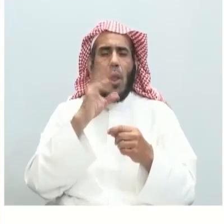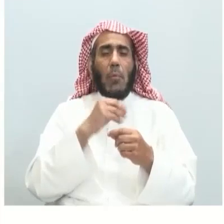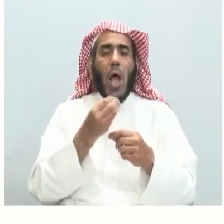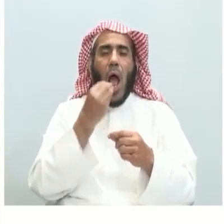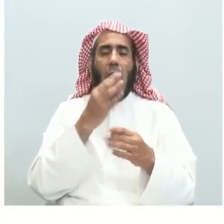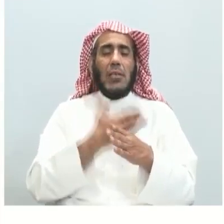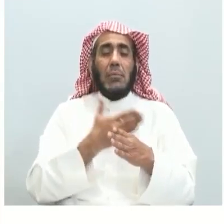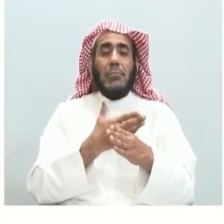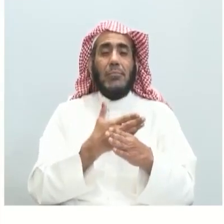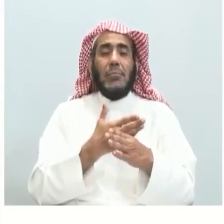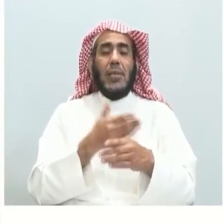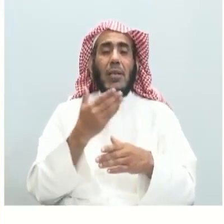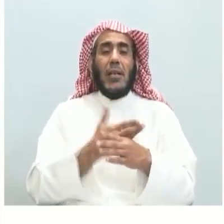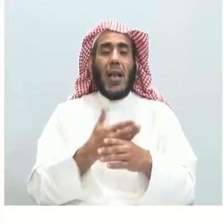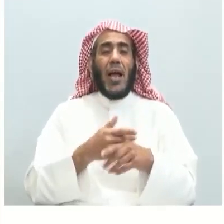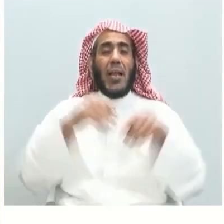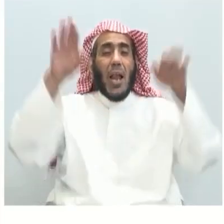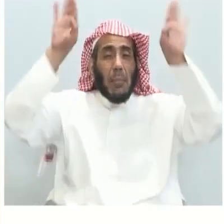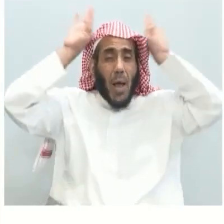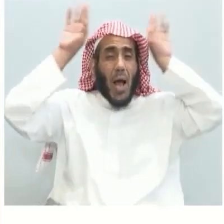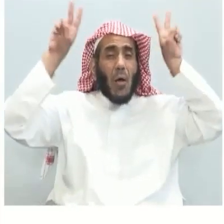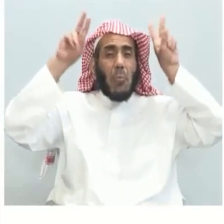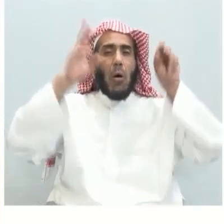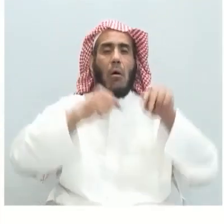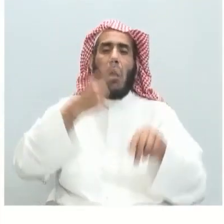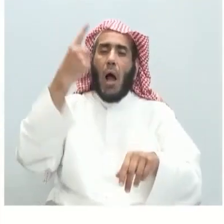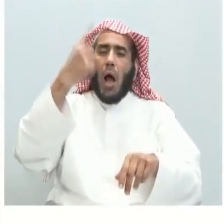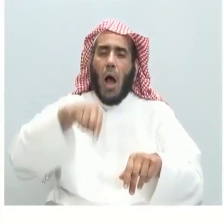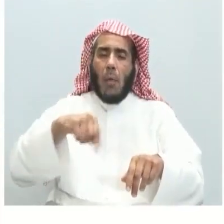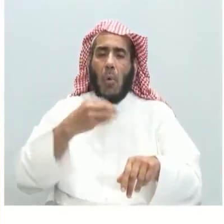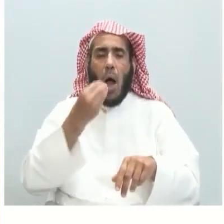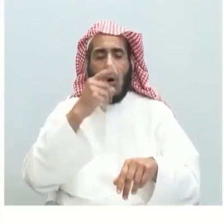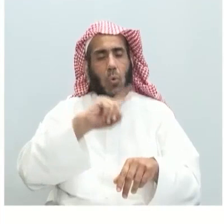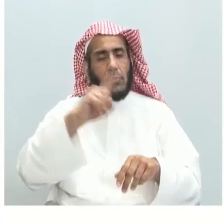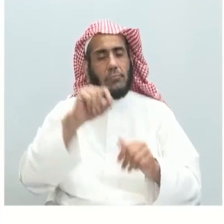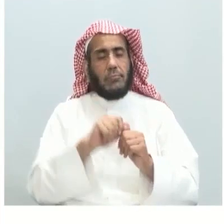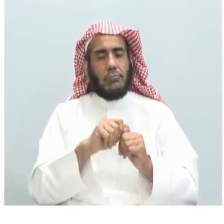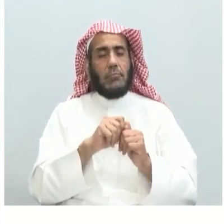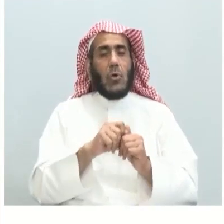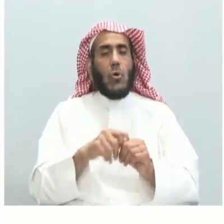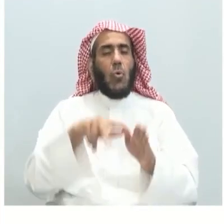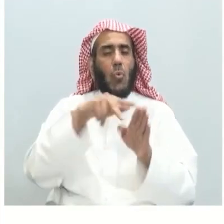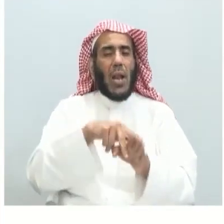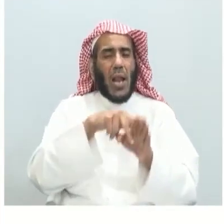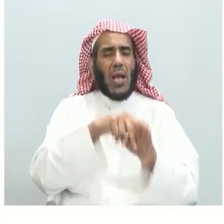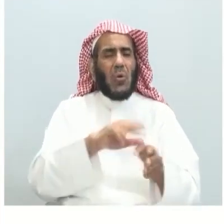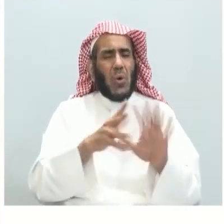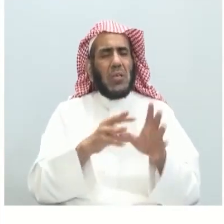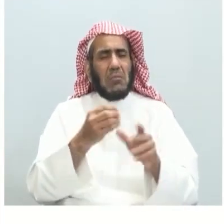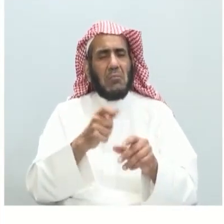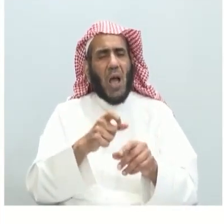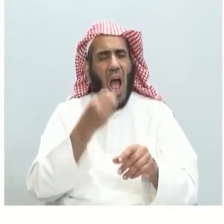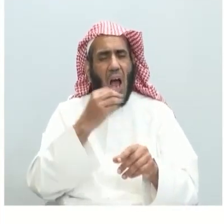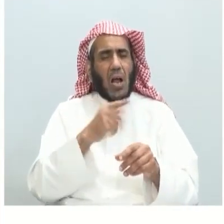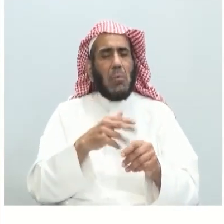الاكل لماذا لان البغال والحمير محرم اكلها والخيل وان جاز اكلها